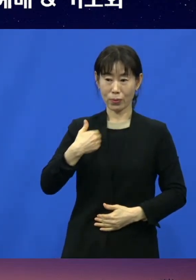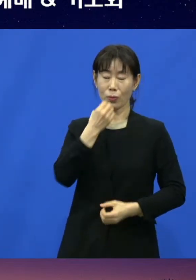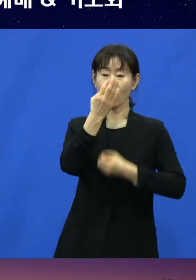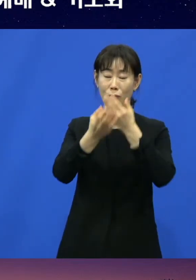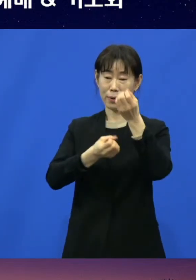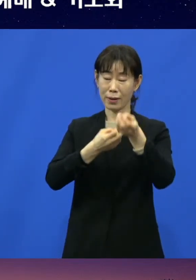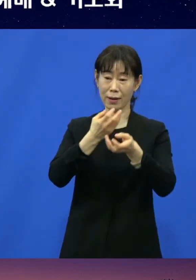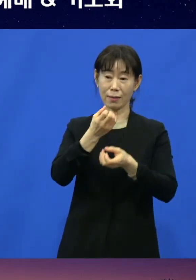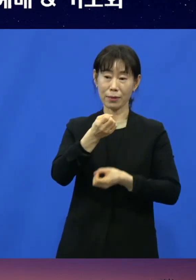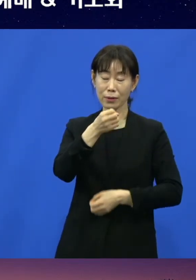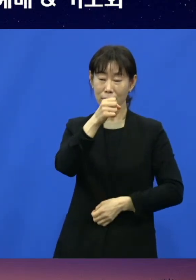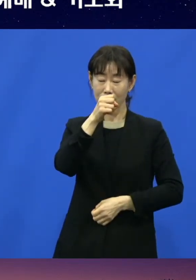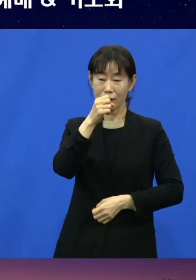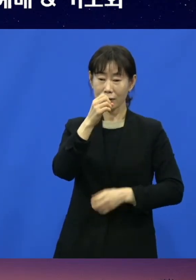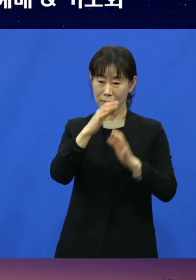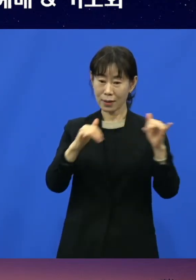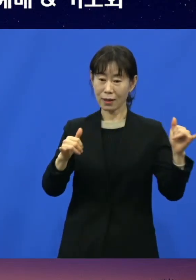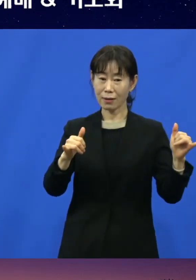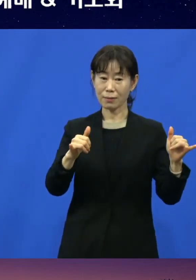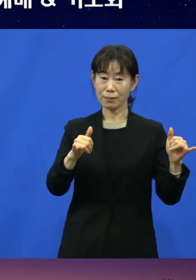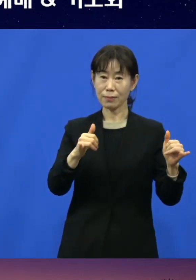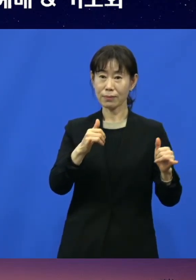뭐 어떻게 되든 다른 거는 상관없어요.